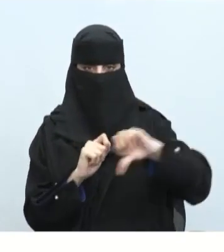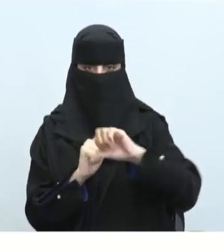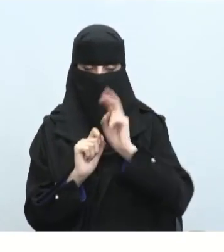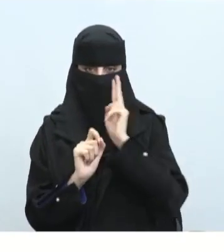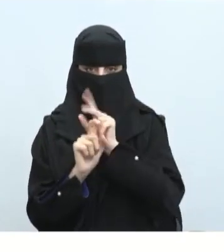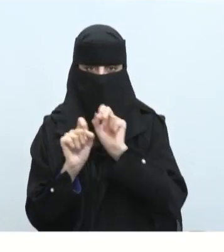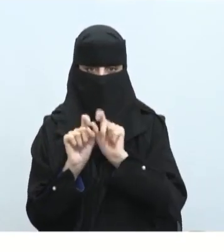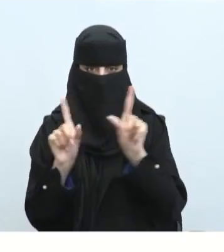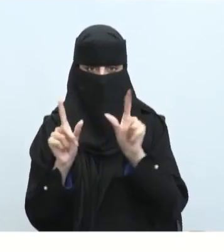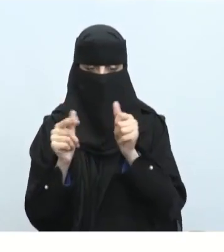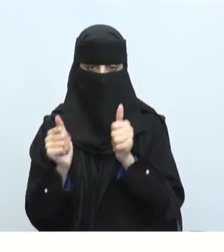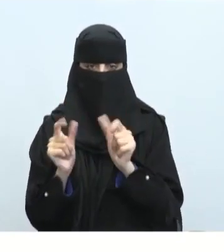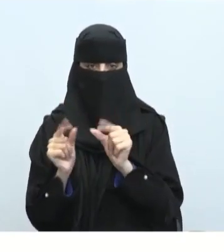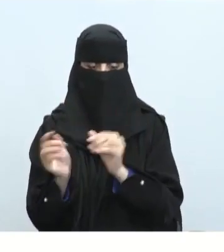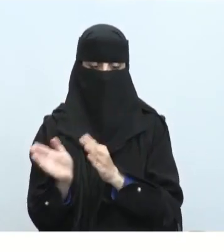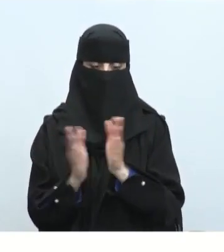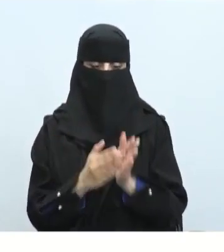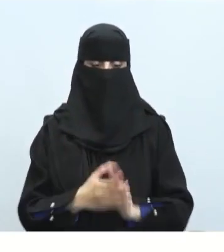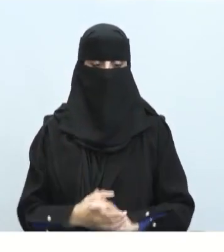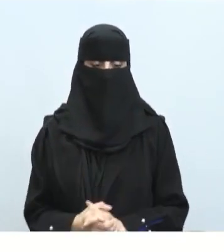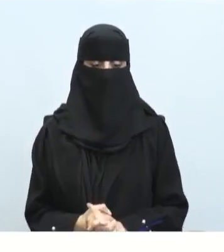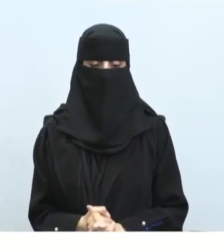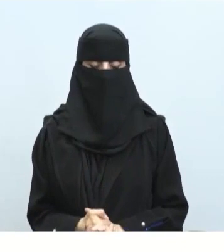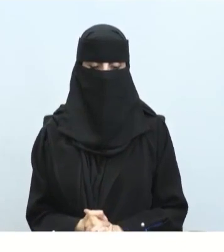علامه الرفع في هذا المثال